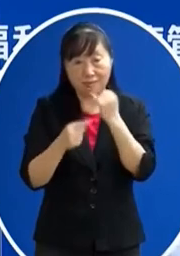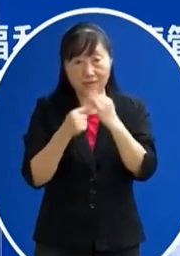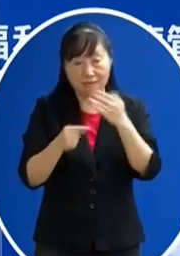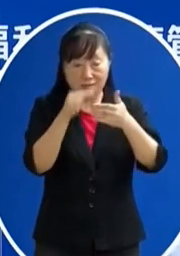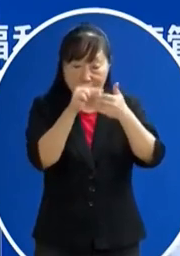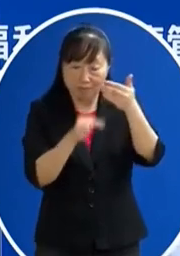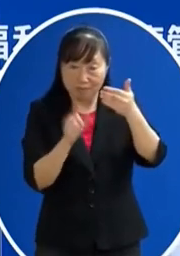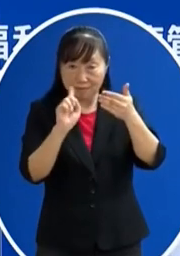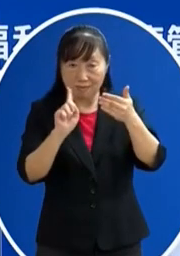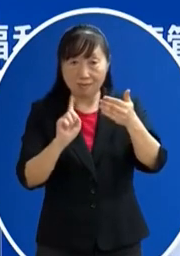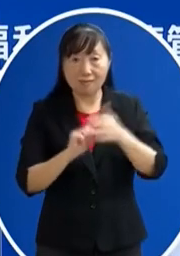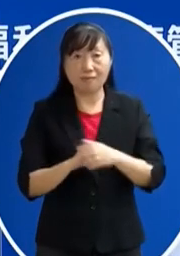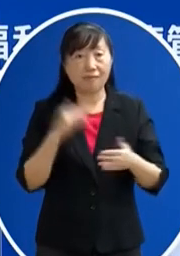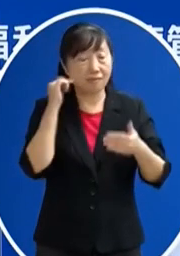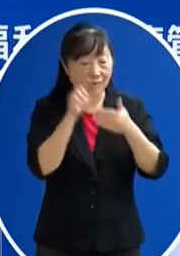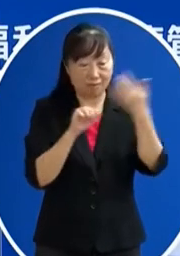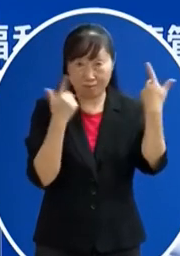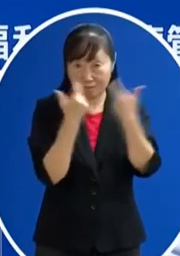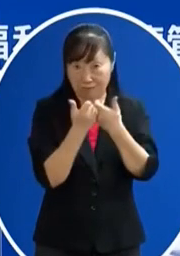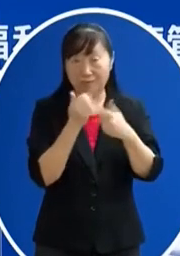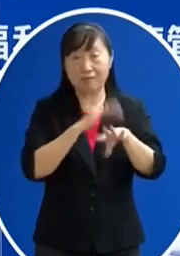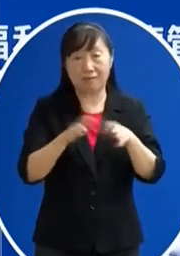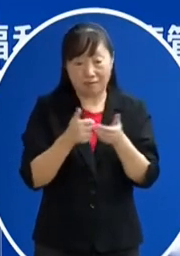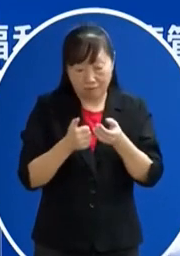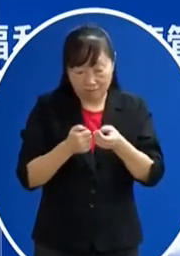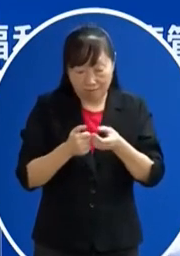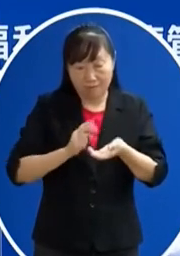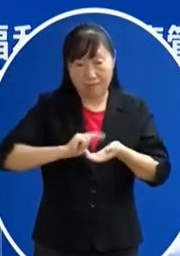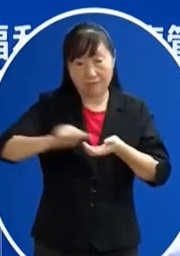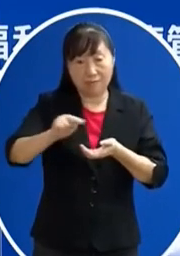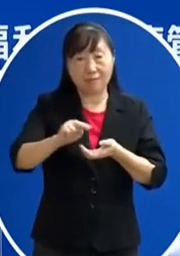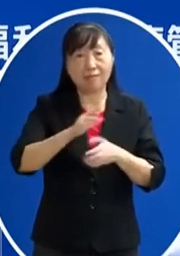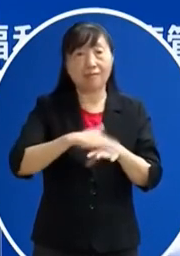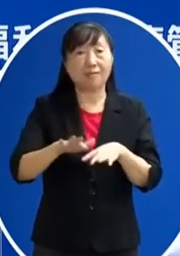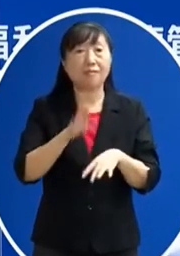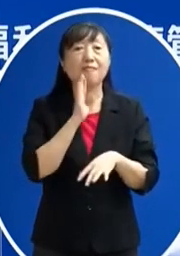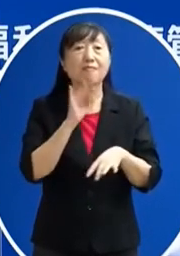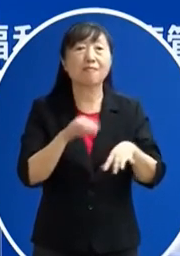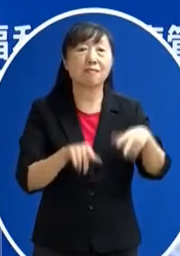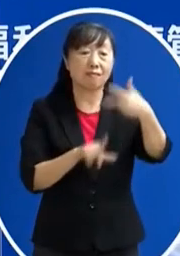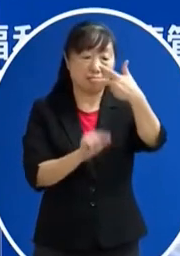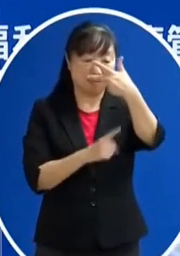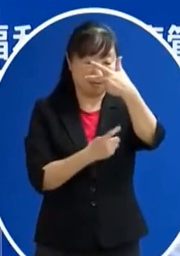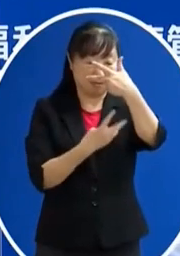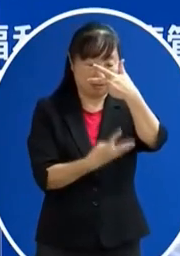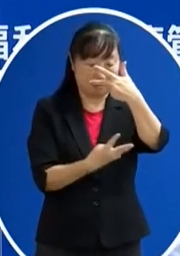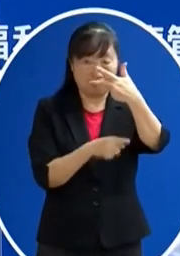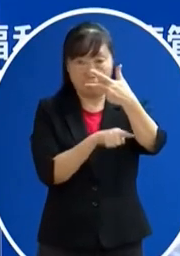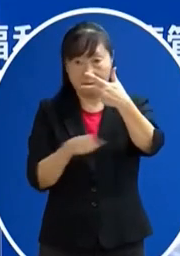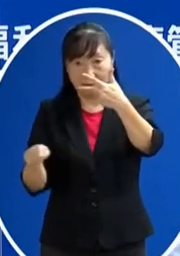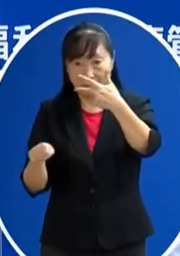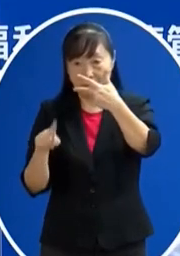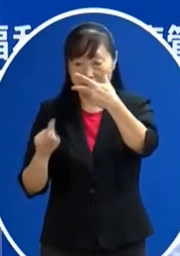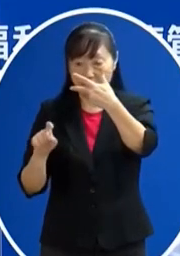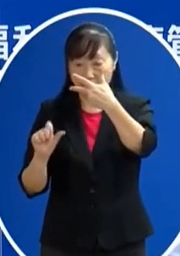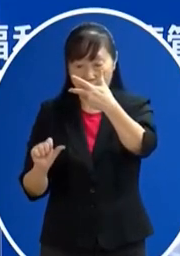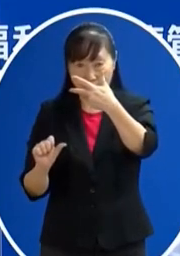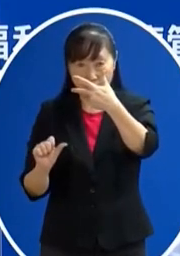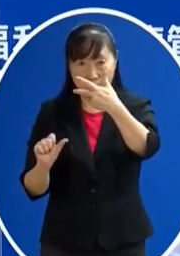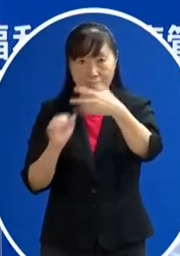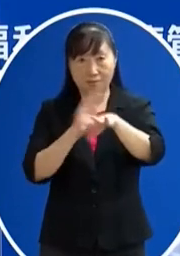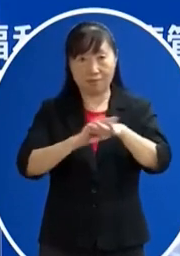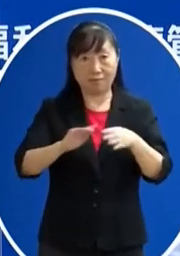如果符合资格的，好，那简讯通知的时间会从7月13号一直到